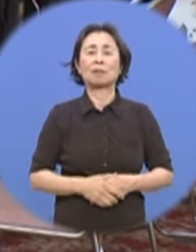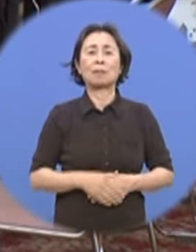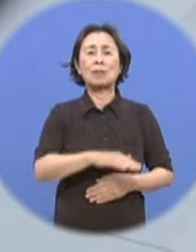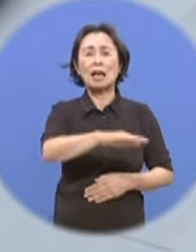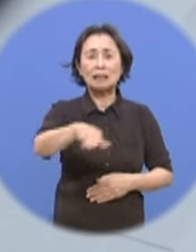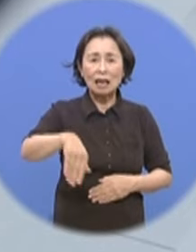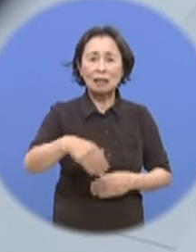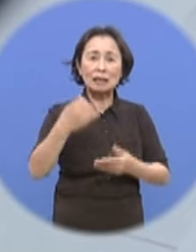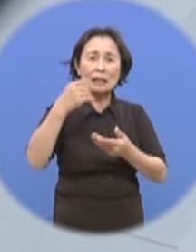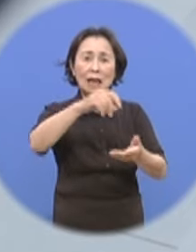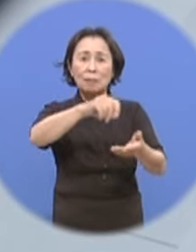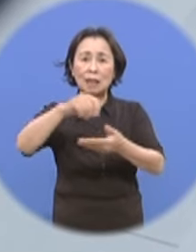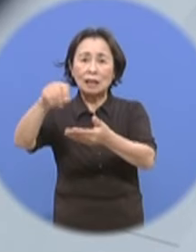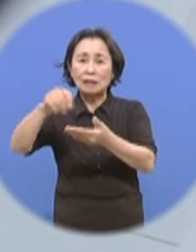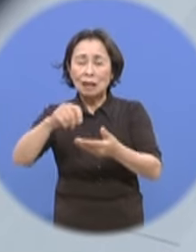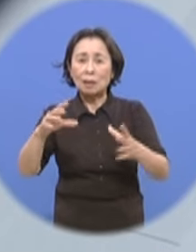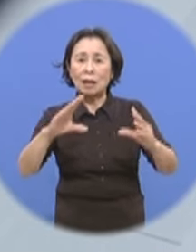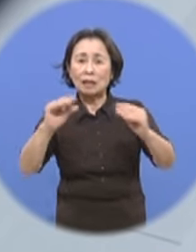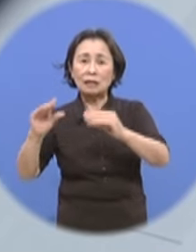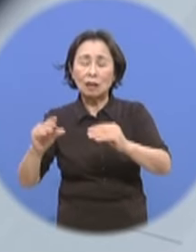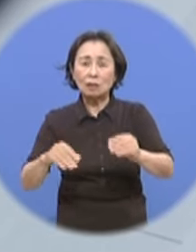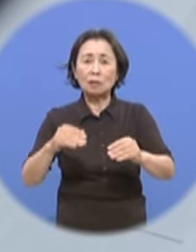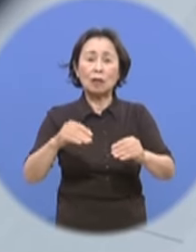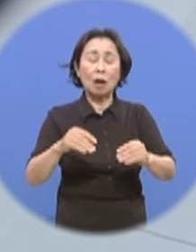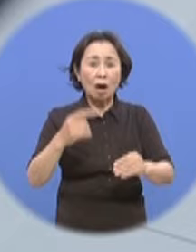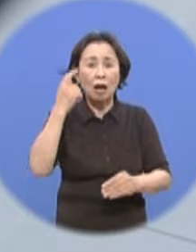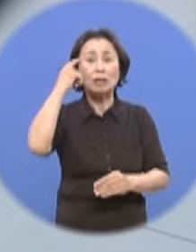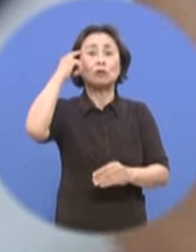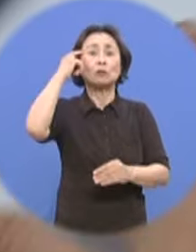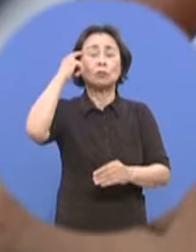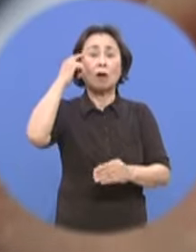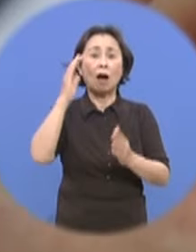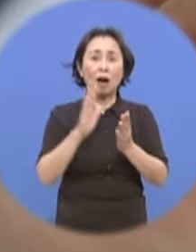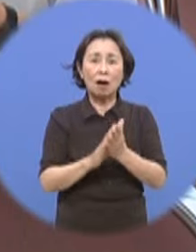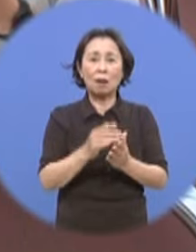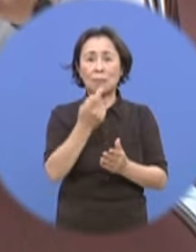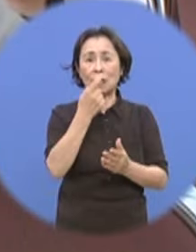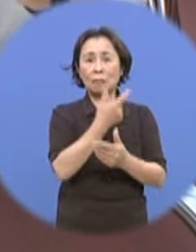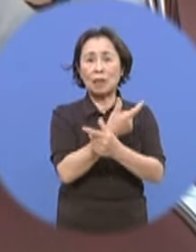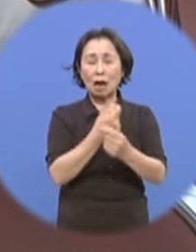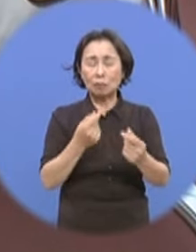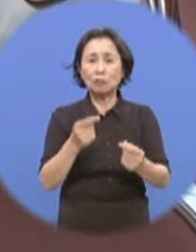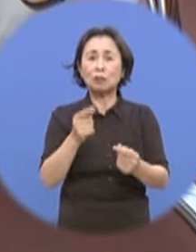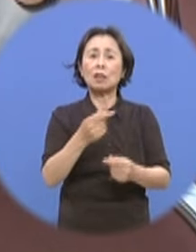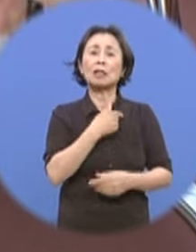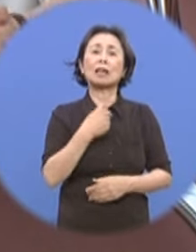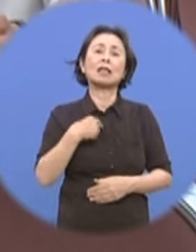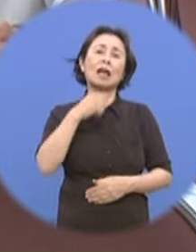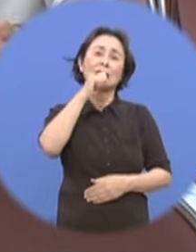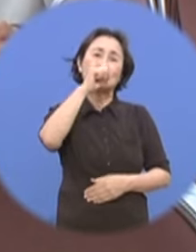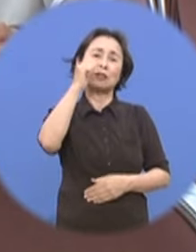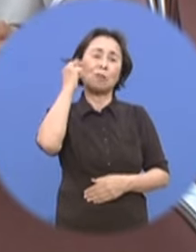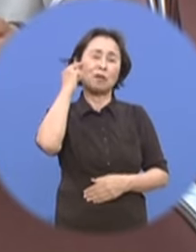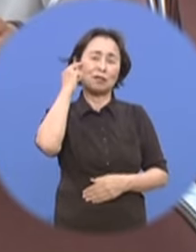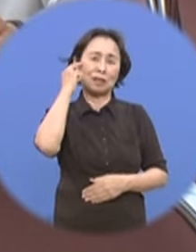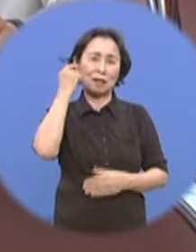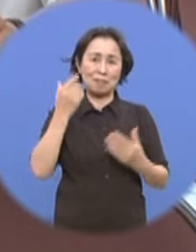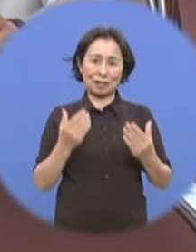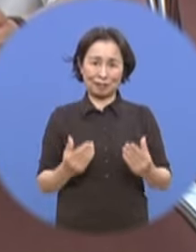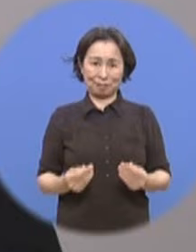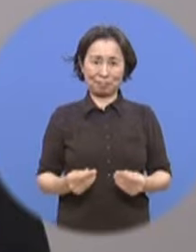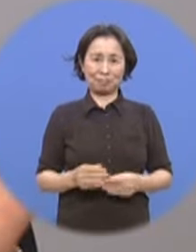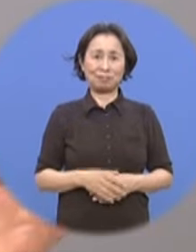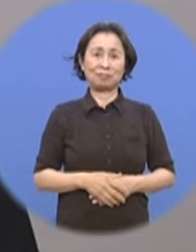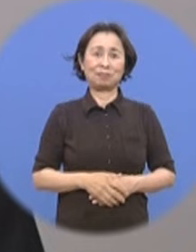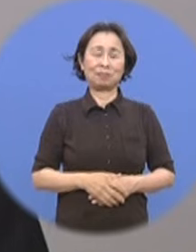話し合うことで気づいたり学びあったりすることがあのできたらいいなという風に思って今回させていただきまし